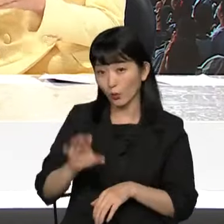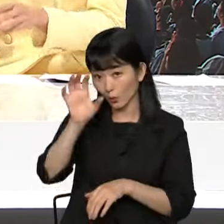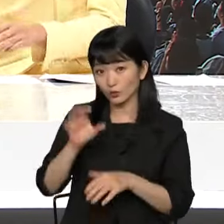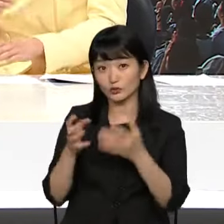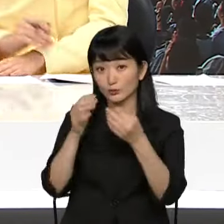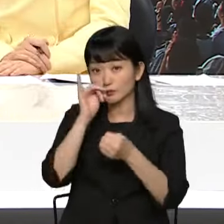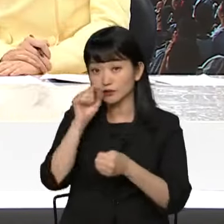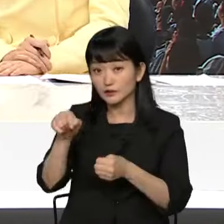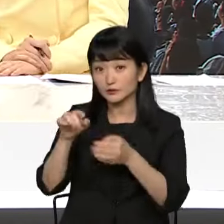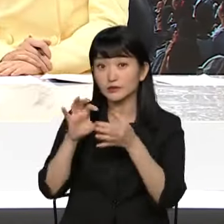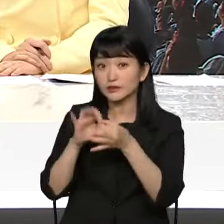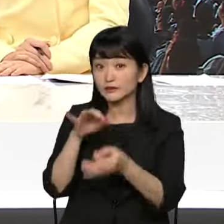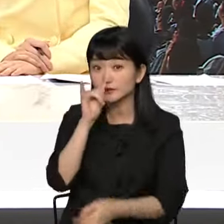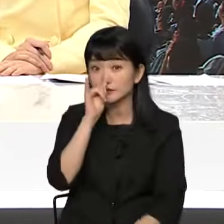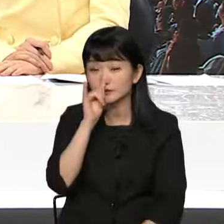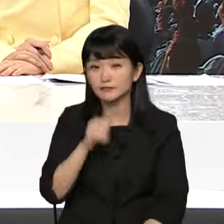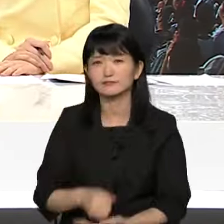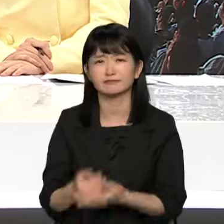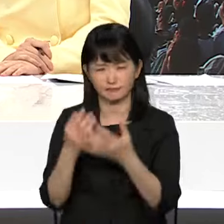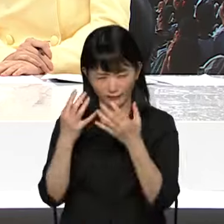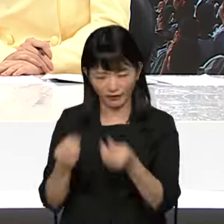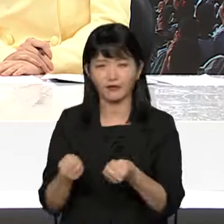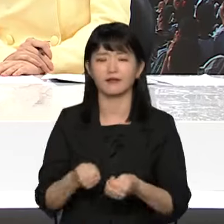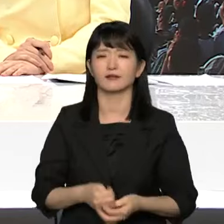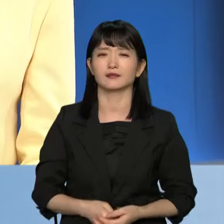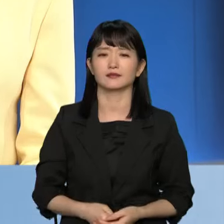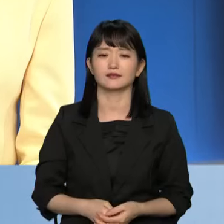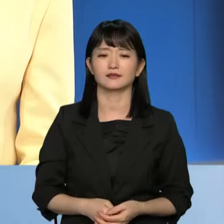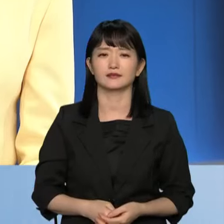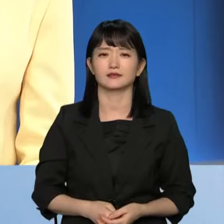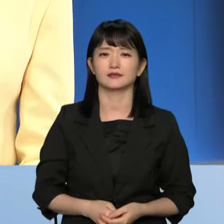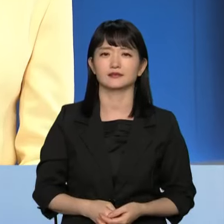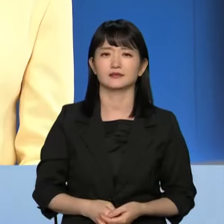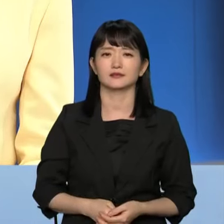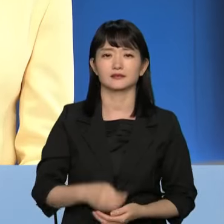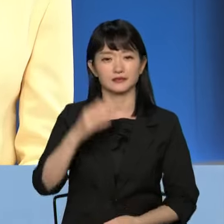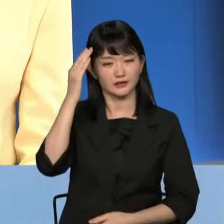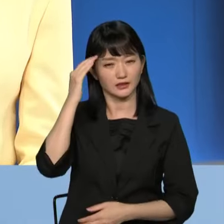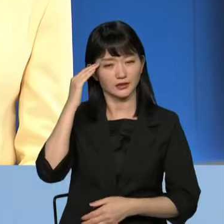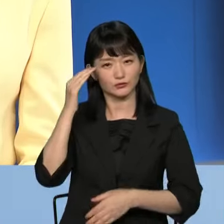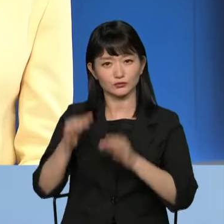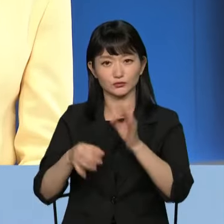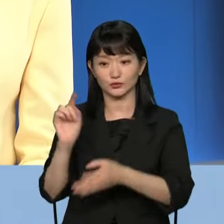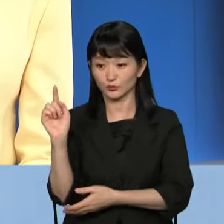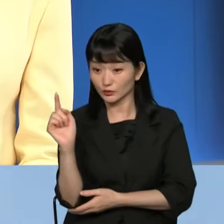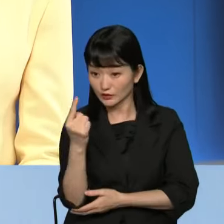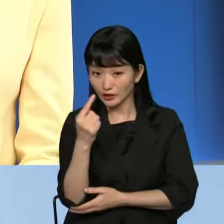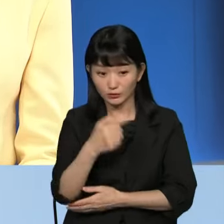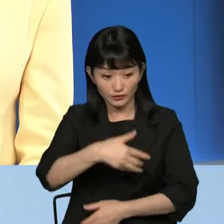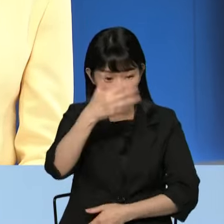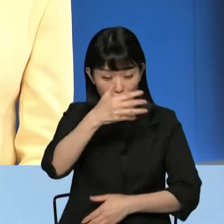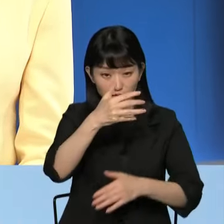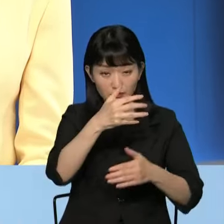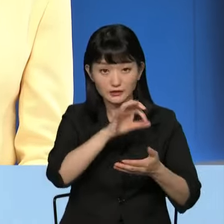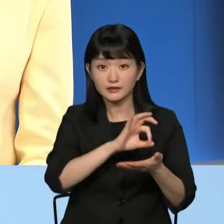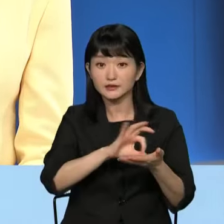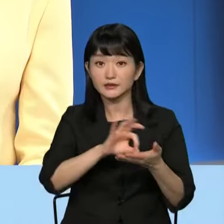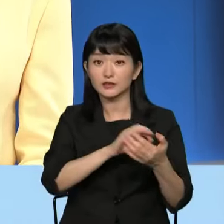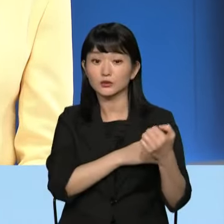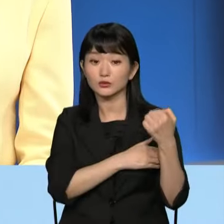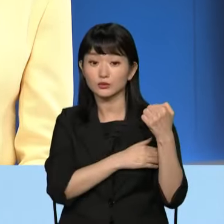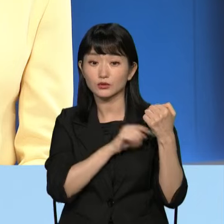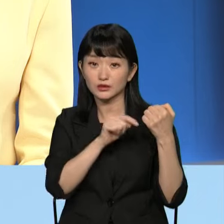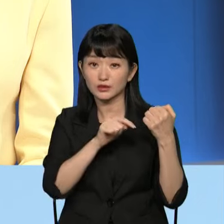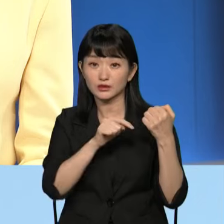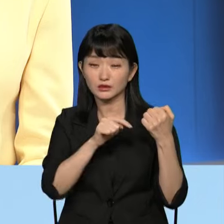네네네. 그런 것들도 좀 영향이 있을까요? 너무 맞습니다. 이게 사실 뭐 KBO 그 영상들을 쓸 수 있는 그런 권리들이 좀 팬들이